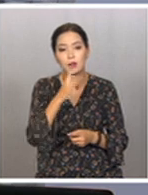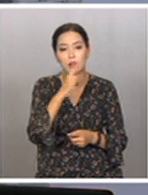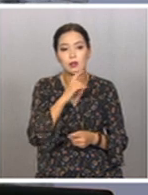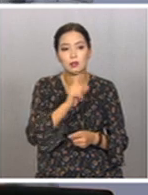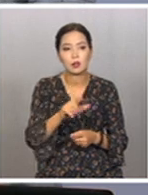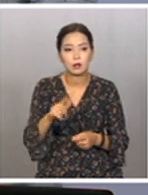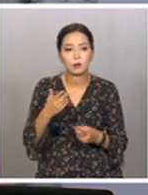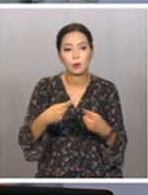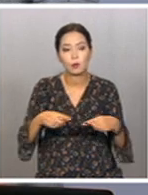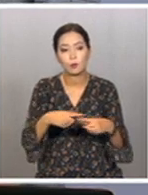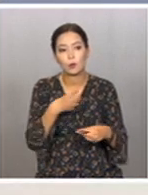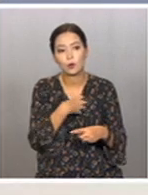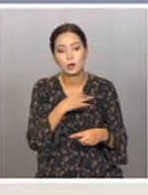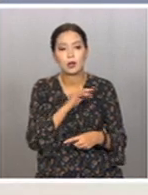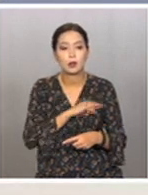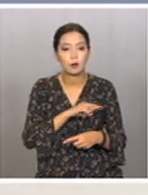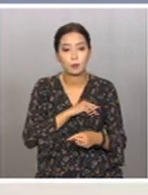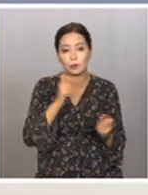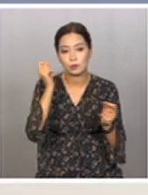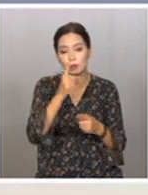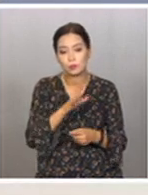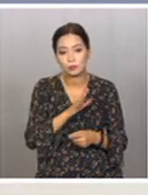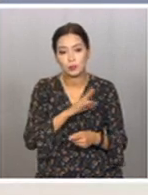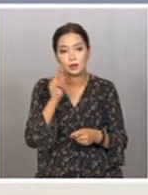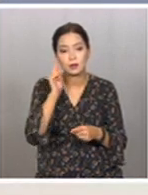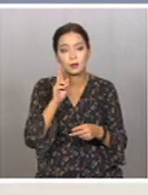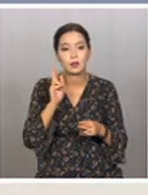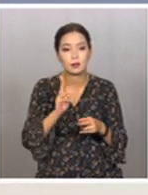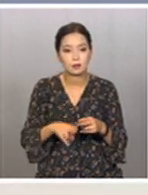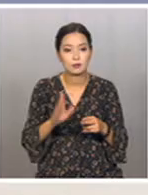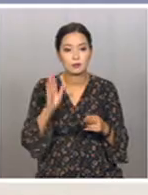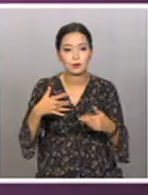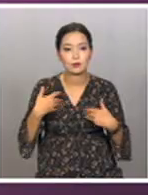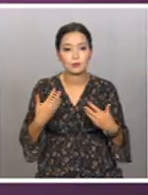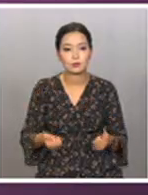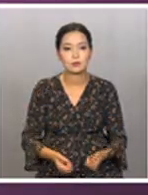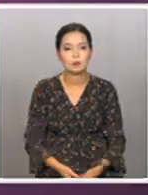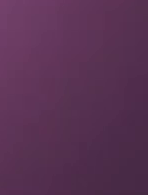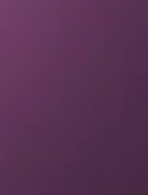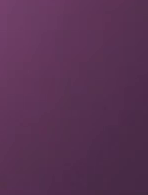қызметін талдадыңыз. Оқушылар, сабағымыз аяқталды. Сау болыңыздар!